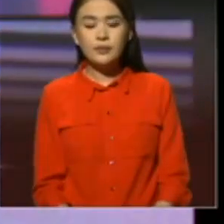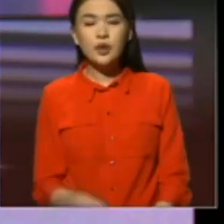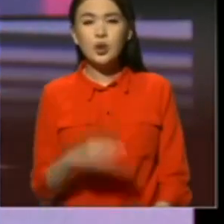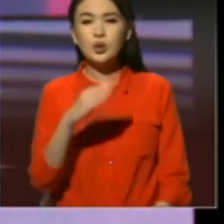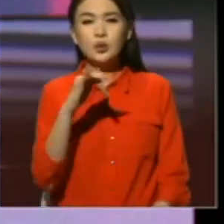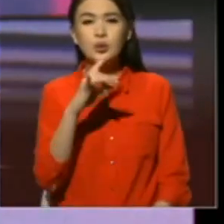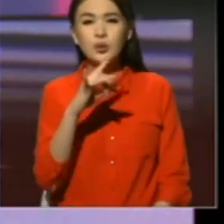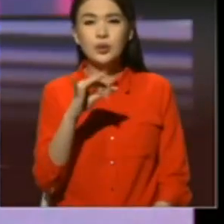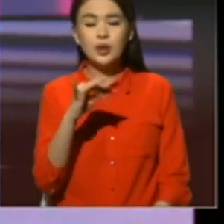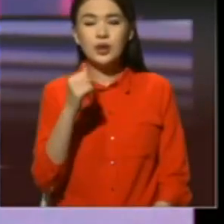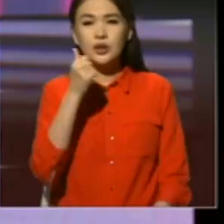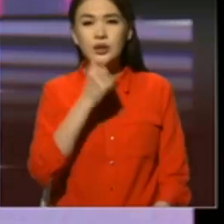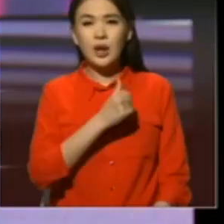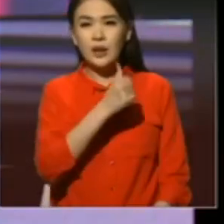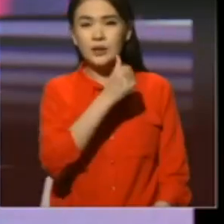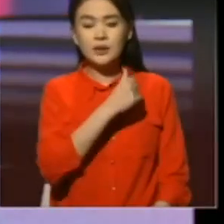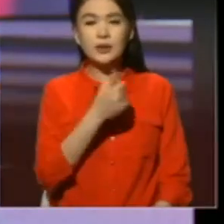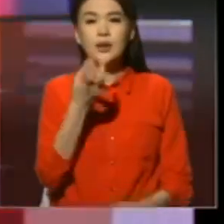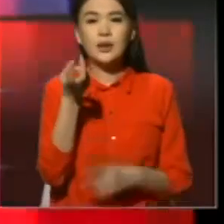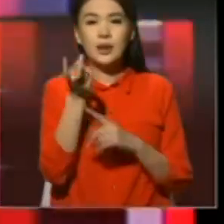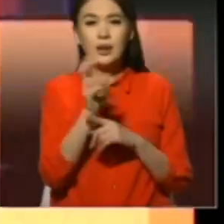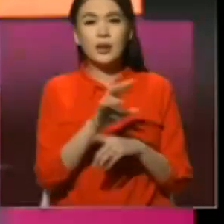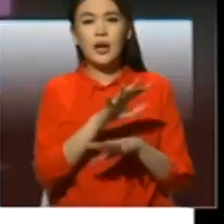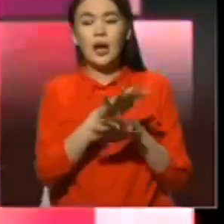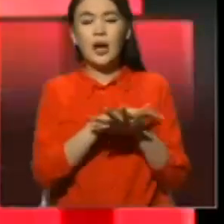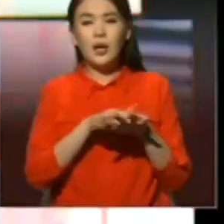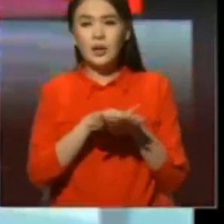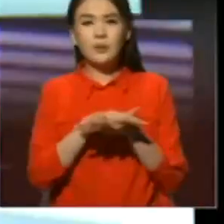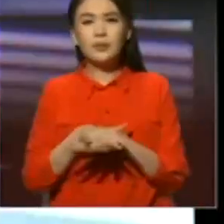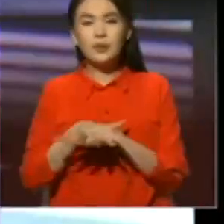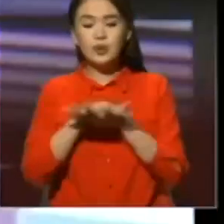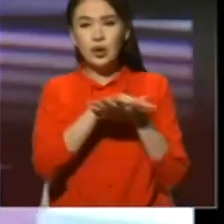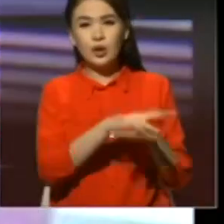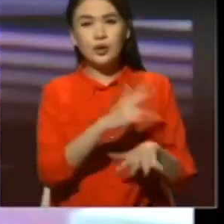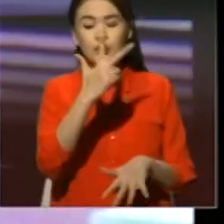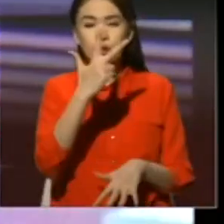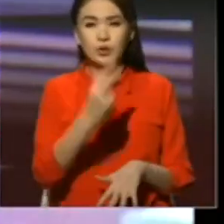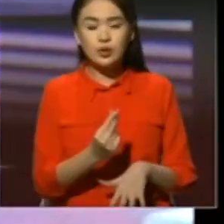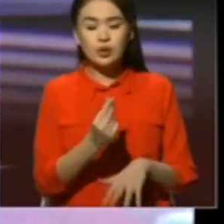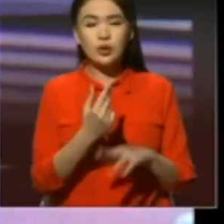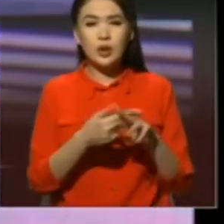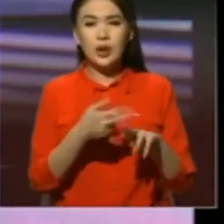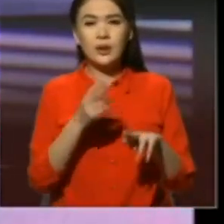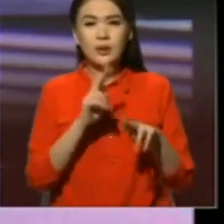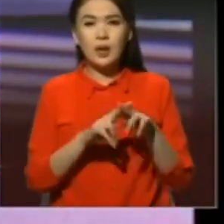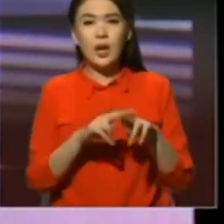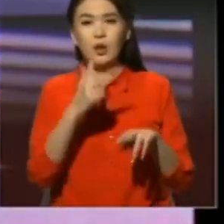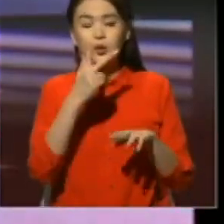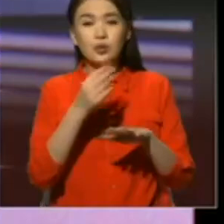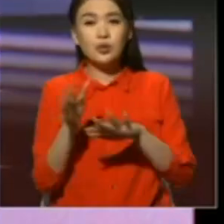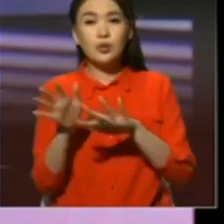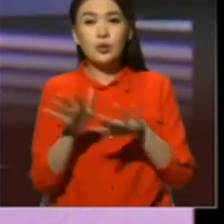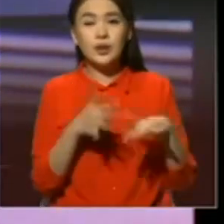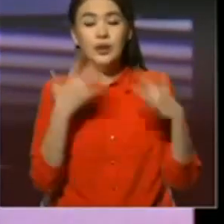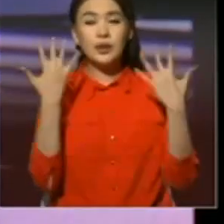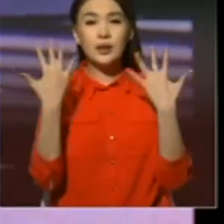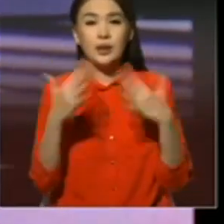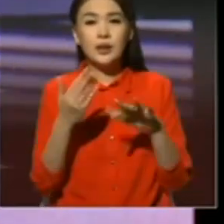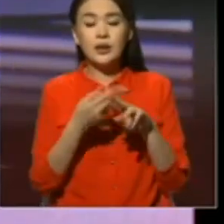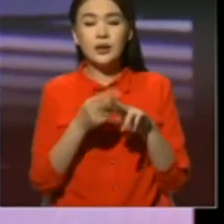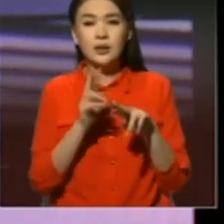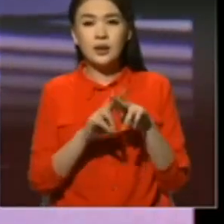журилер, олар жасырын келеді. Бүкіл халықпен бірге келеді 3 күн. Ол жерде сол 3 күн өткеннен кейін және де